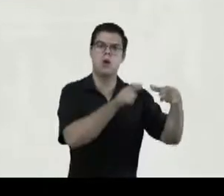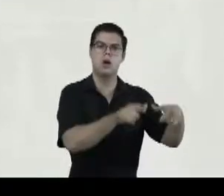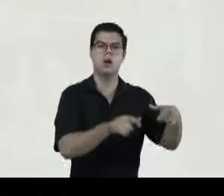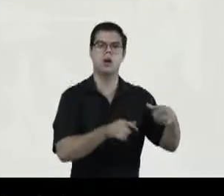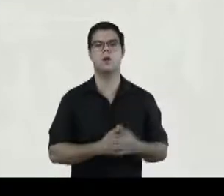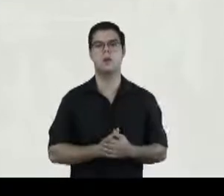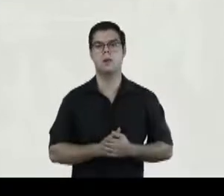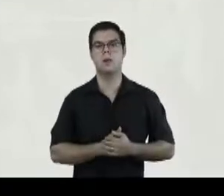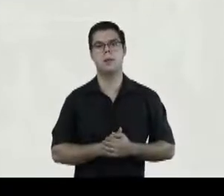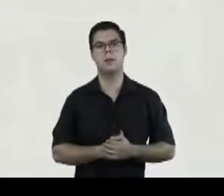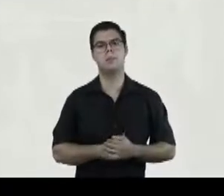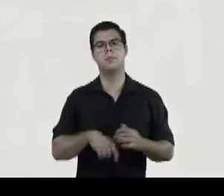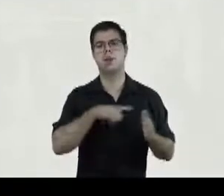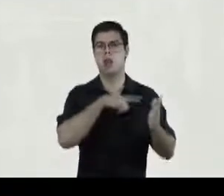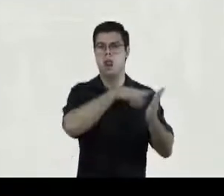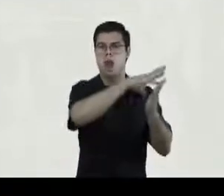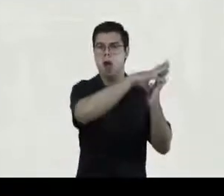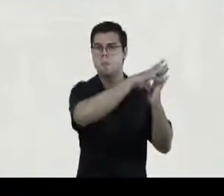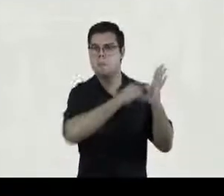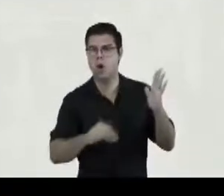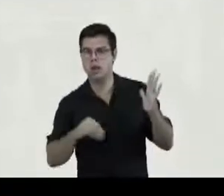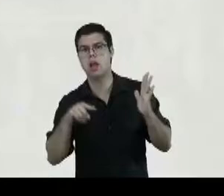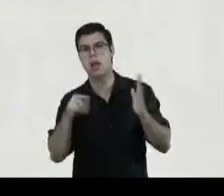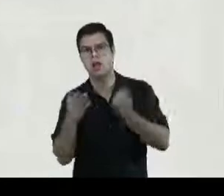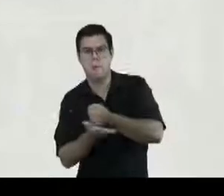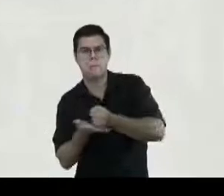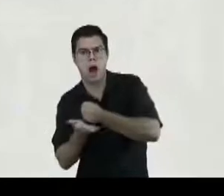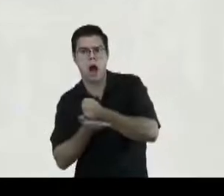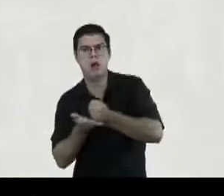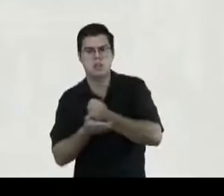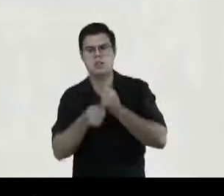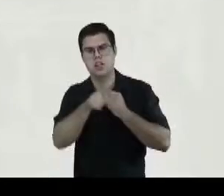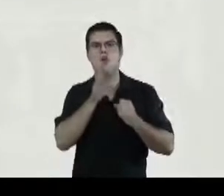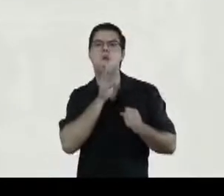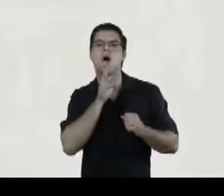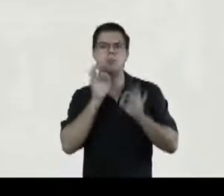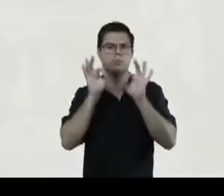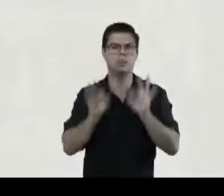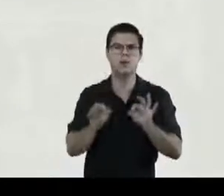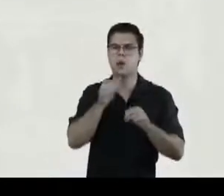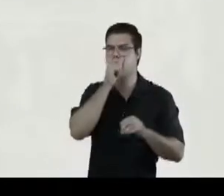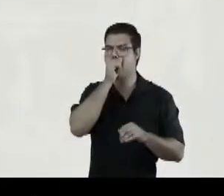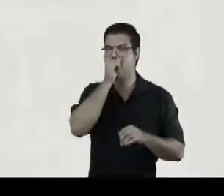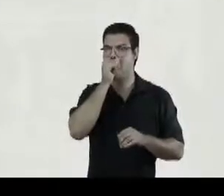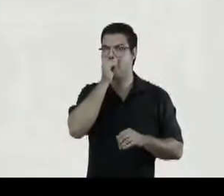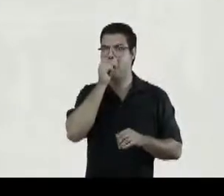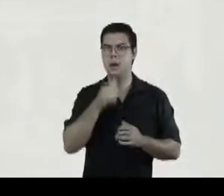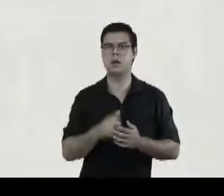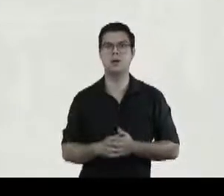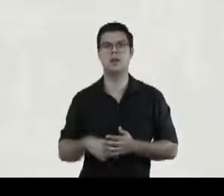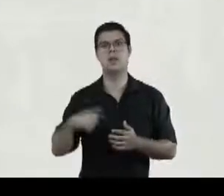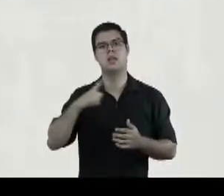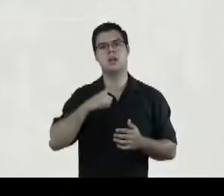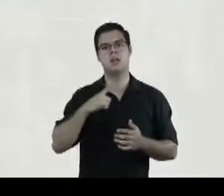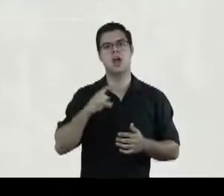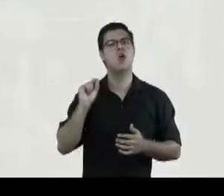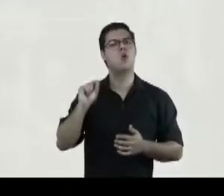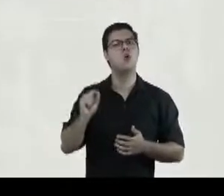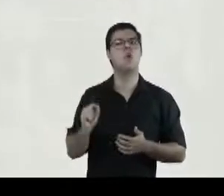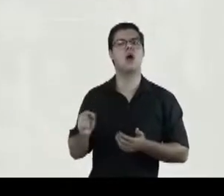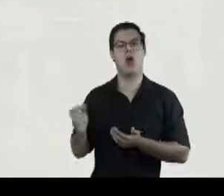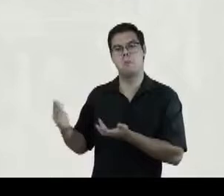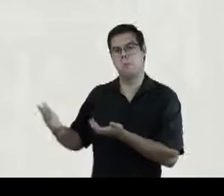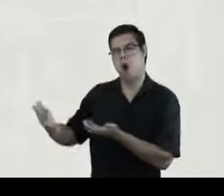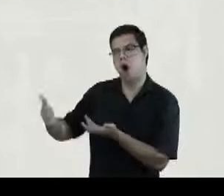reconnaissez bien sûr. Alors là, c'est le contraire. C'est une base qui a été créée en ligne et son auteur Jean-François Gilmont,